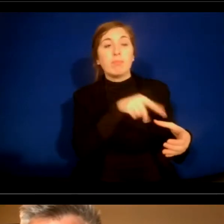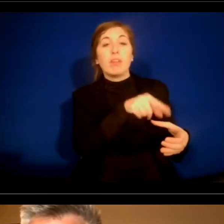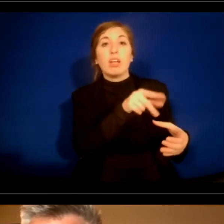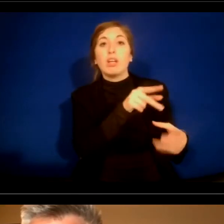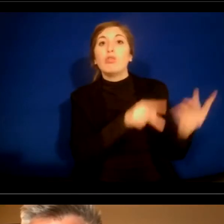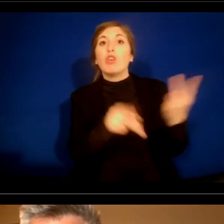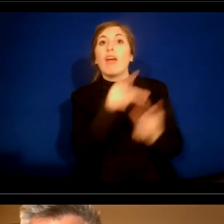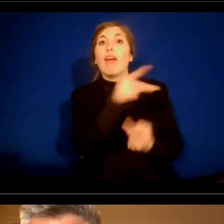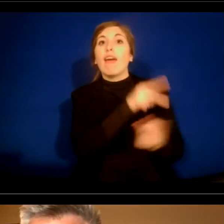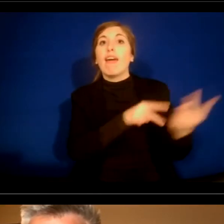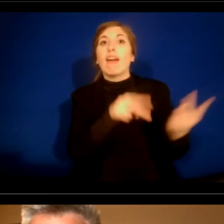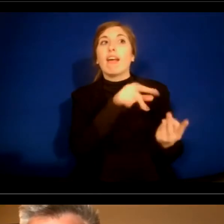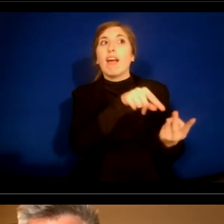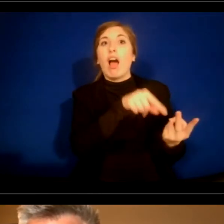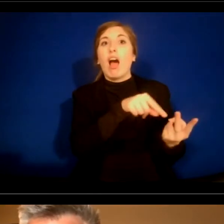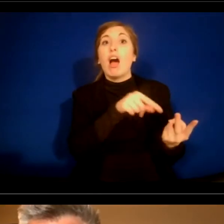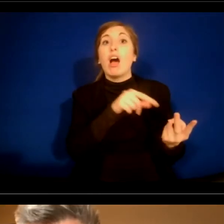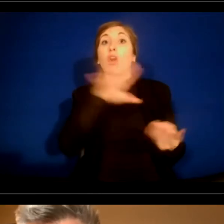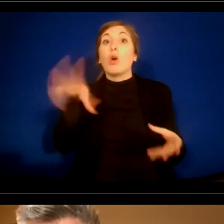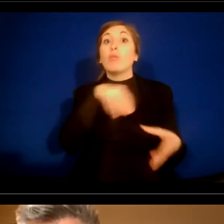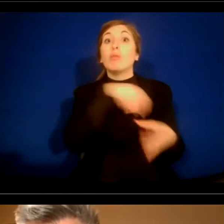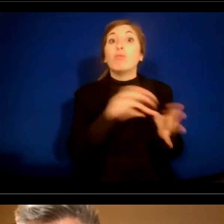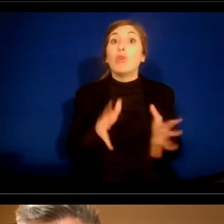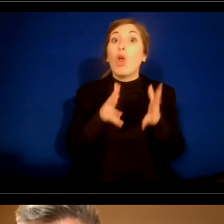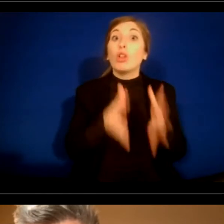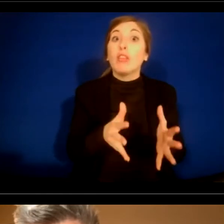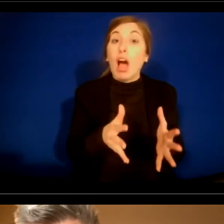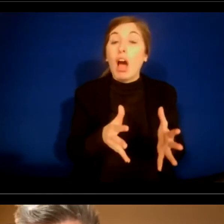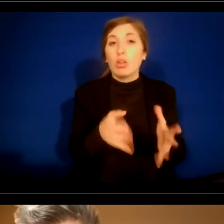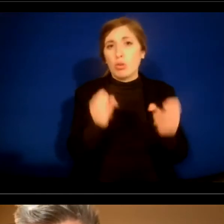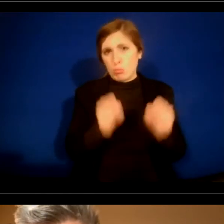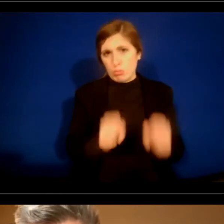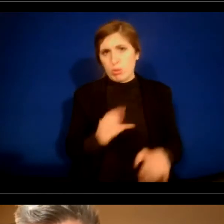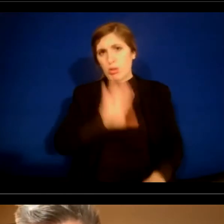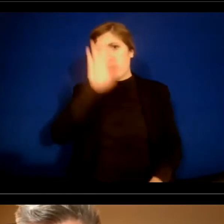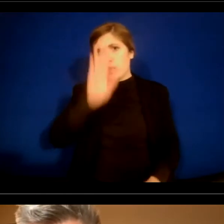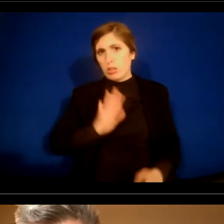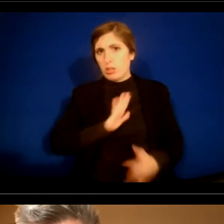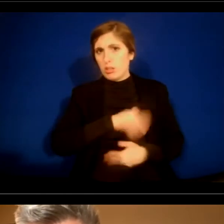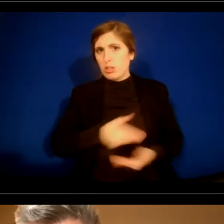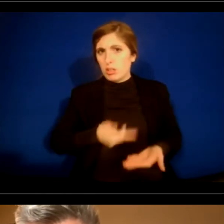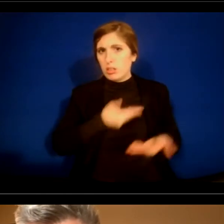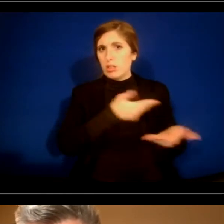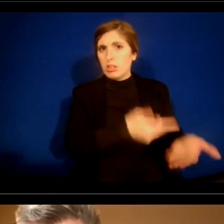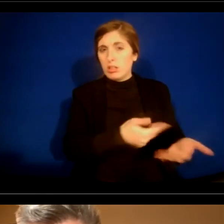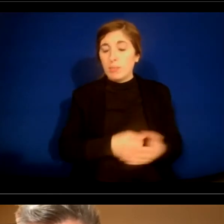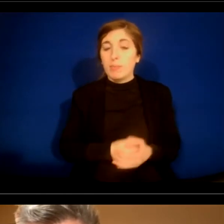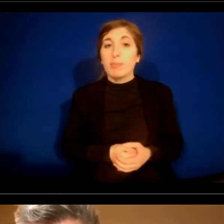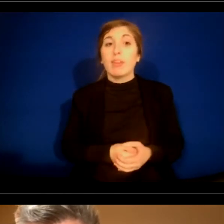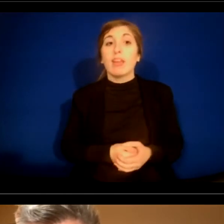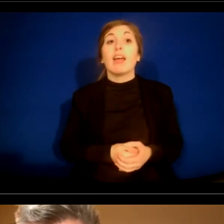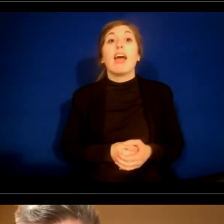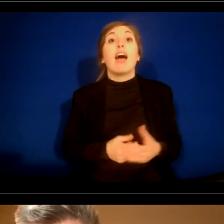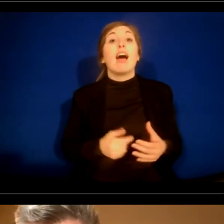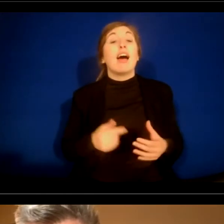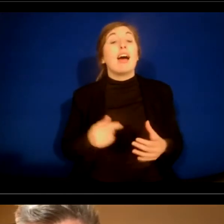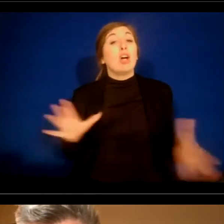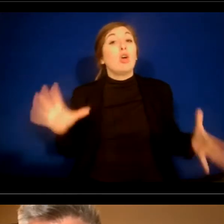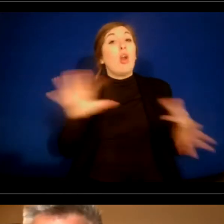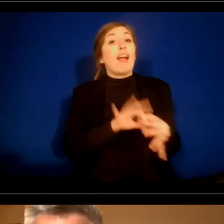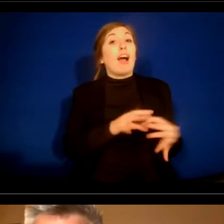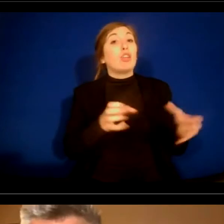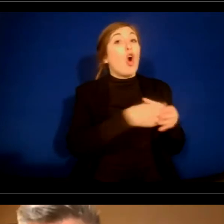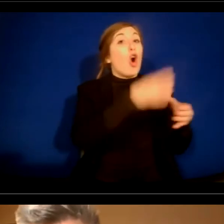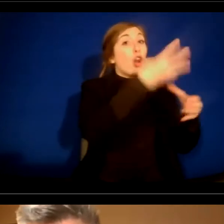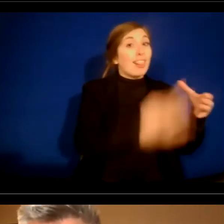del coinvolgimento volontario, possiamo provare a proporci. Per quanto riguarda la psicologia dell'emergenza e l'ordine,